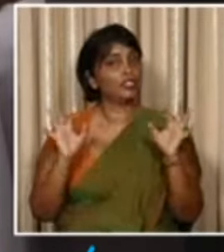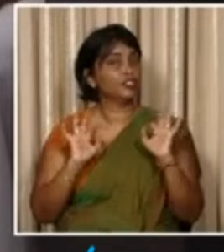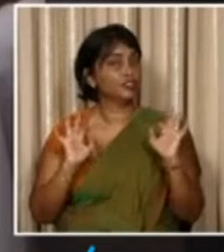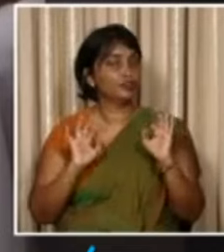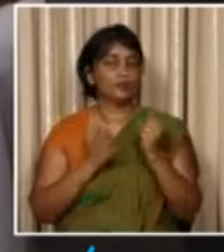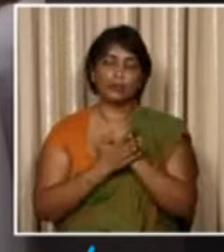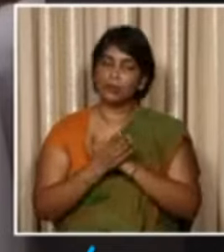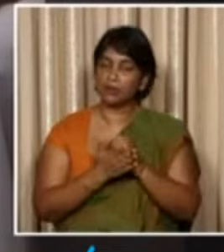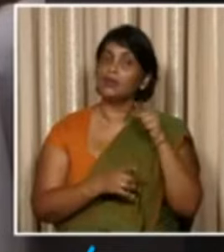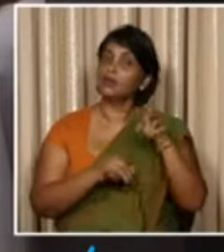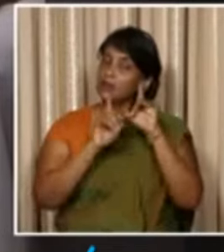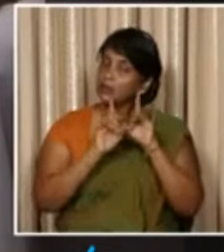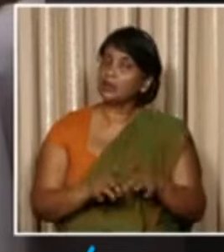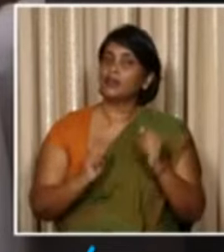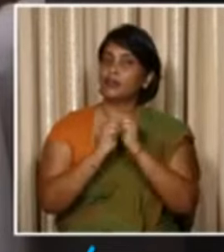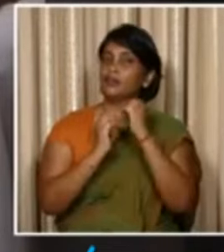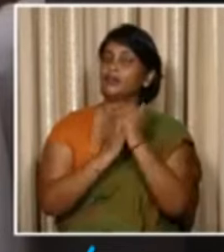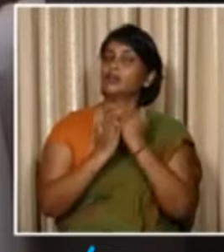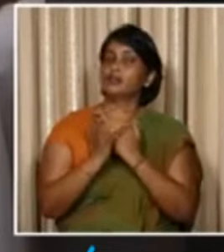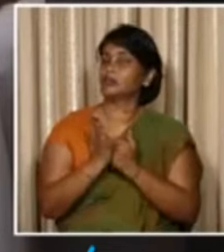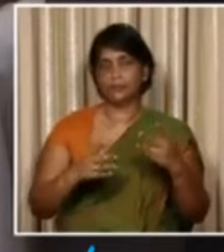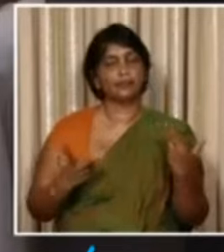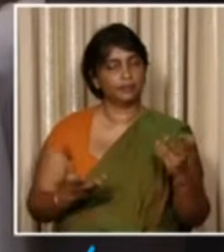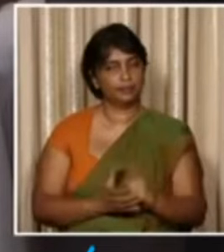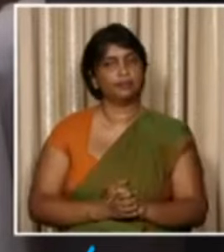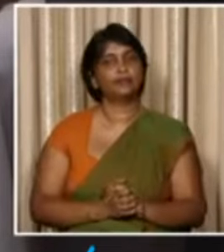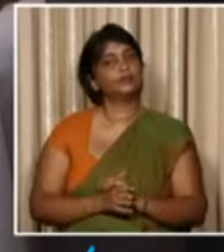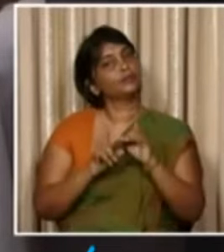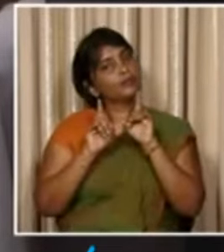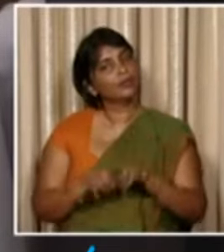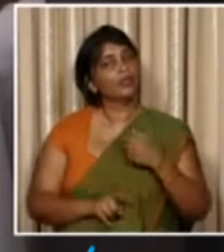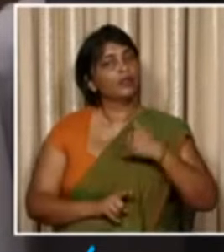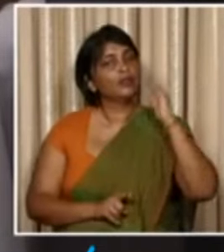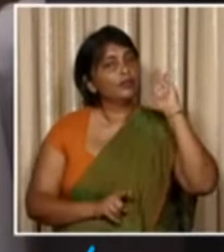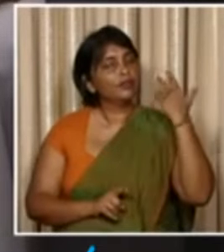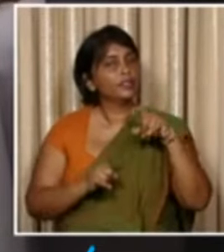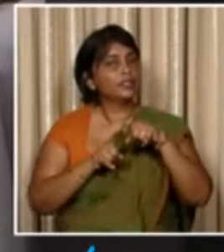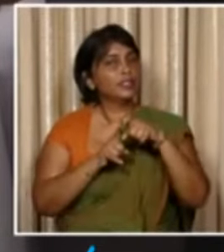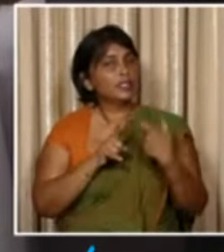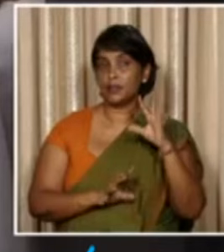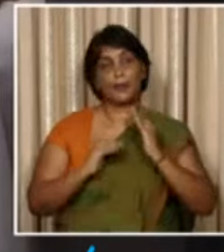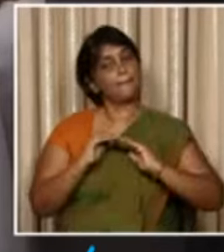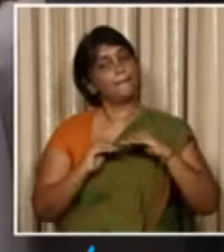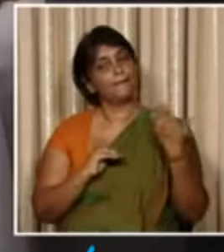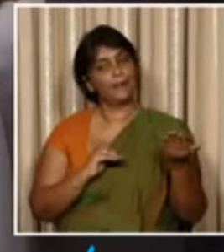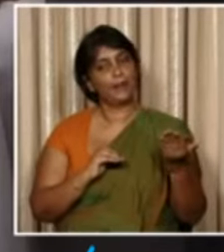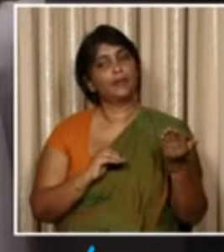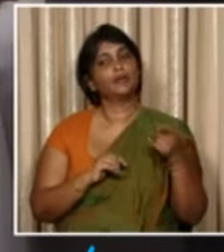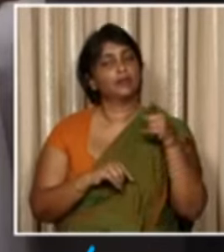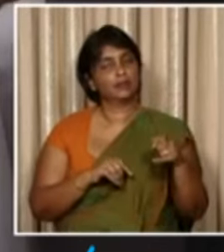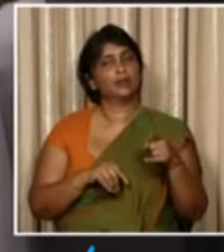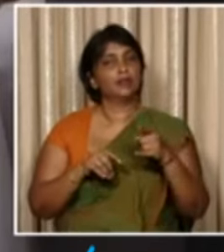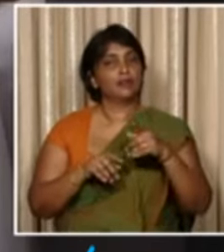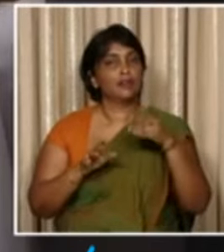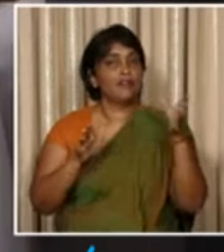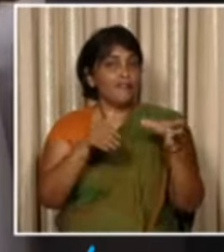සමාගමක් ඒ වගේ වැඩපිළිවෙලකට ක්‍රියාත්මක වෙන්නේ නැහැ. ඒ වගේම විශේෂයෙන්ම ආබාධිත රණවිරුවන් වෙනුවෙන් ඒ